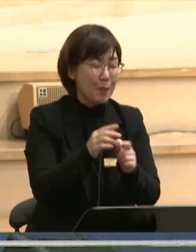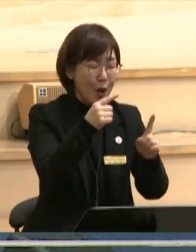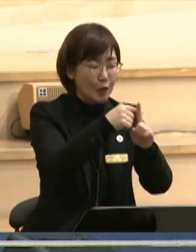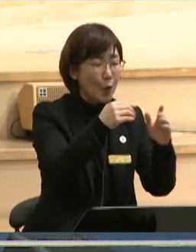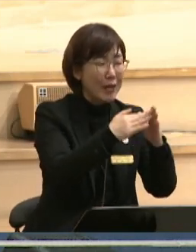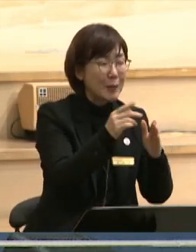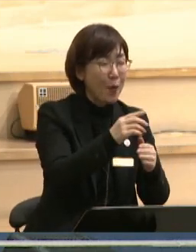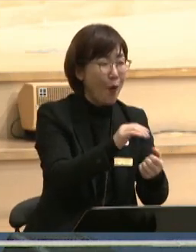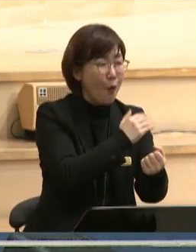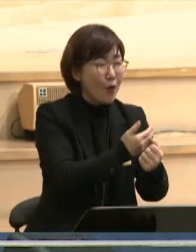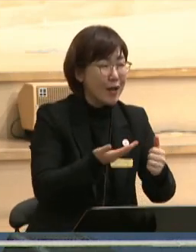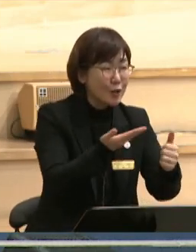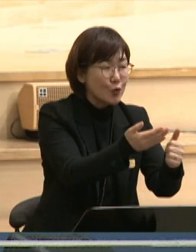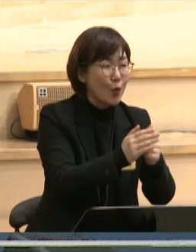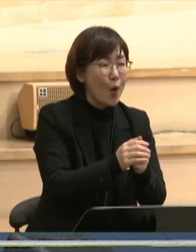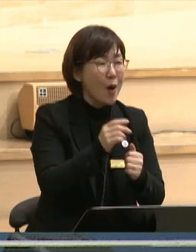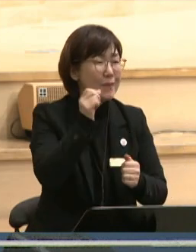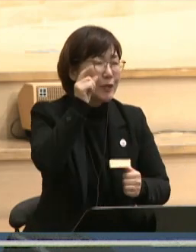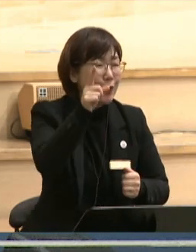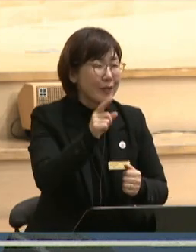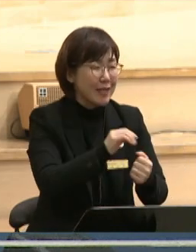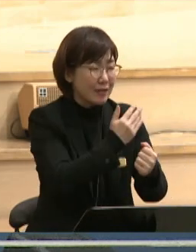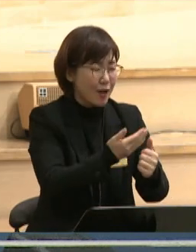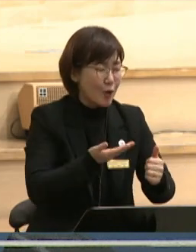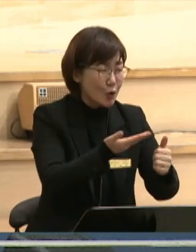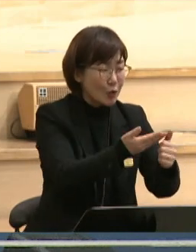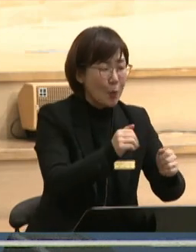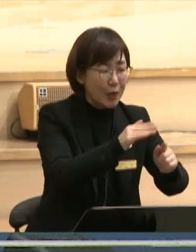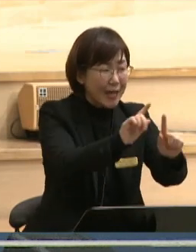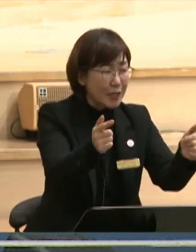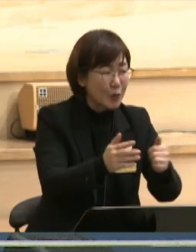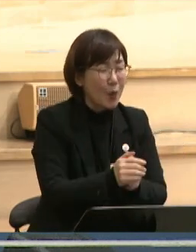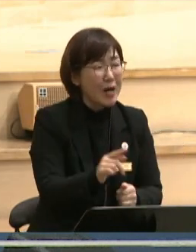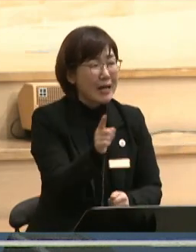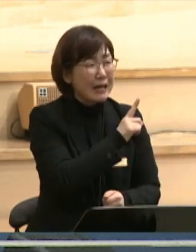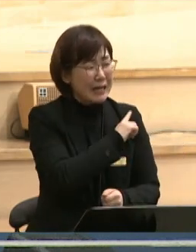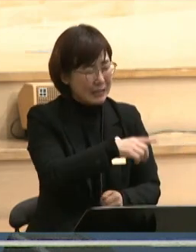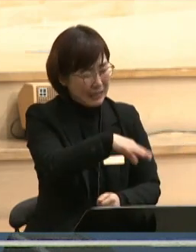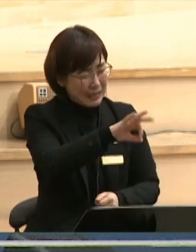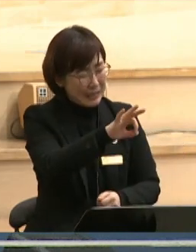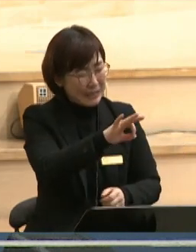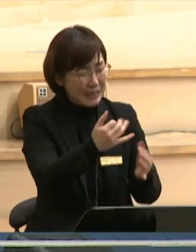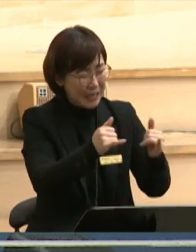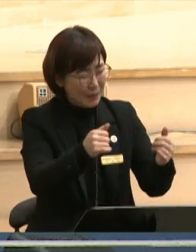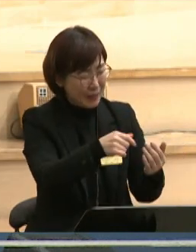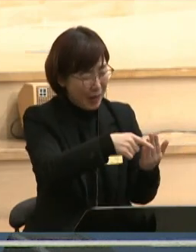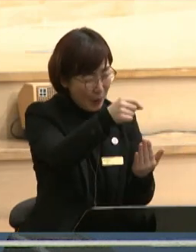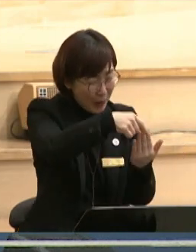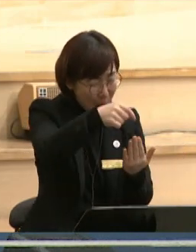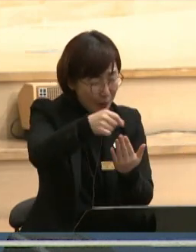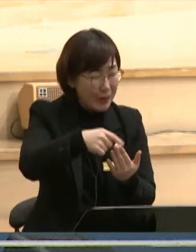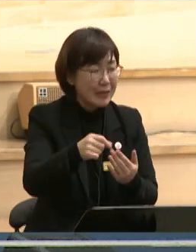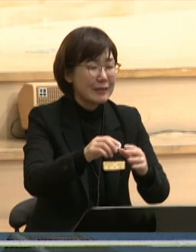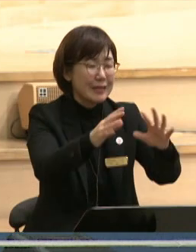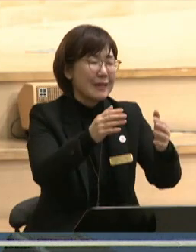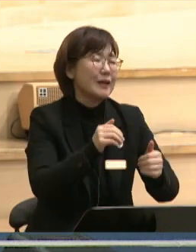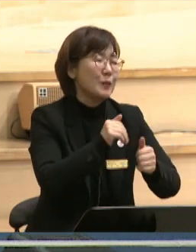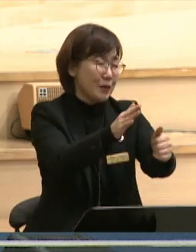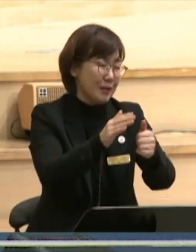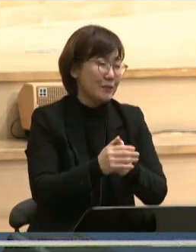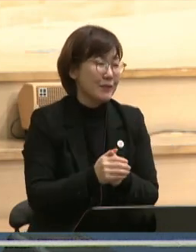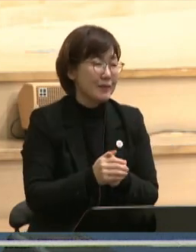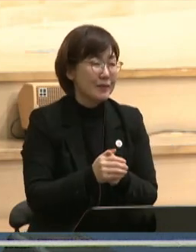어떤 탁월함을 줘서 보내는 것이 아니라 제 찌질한 인생들을 세상에 보냅니다 그렇죠